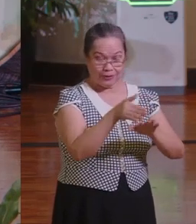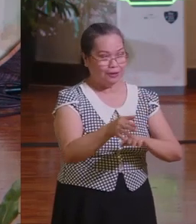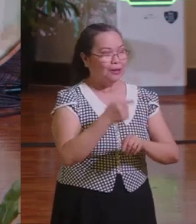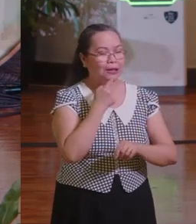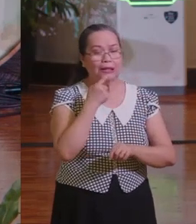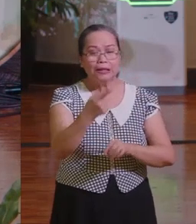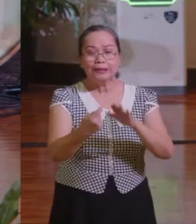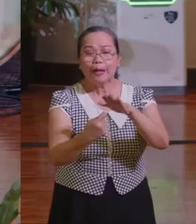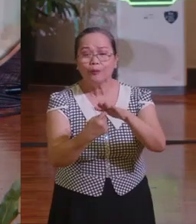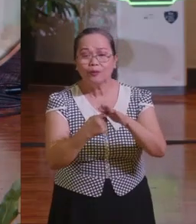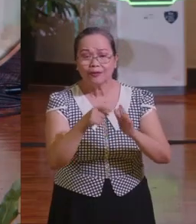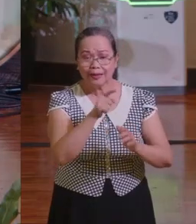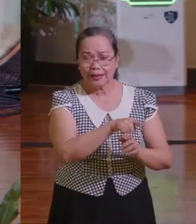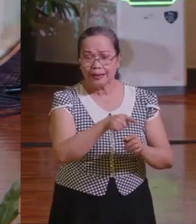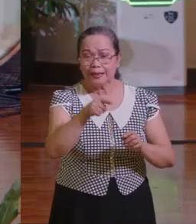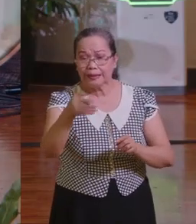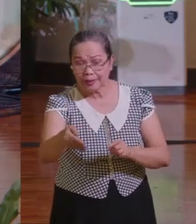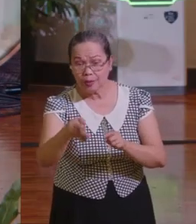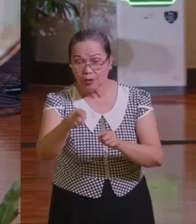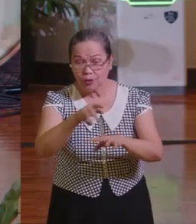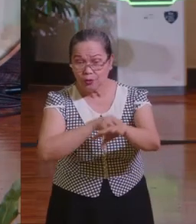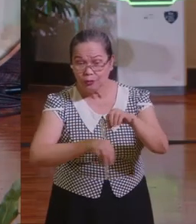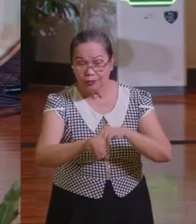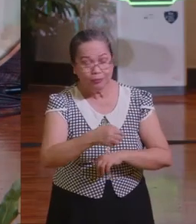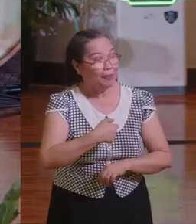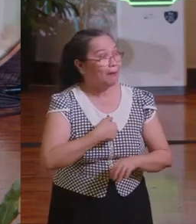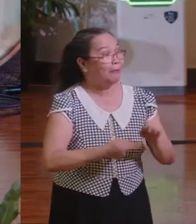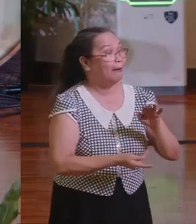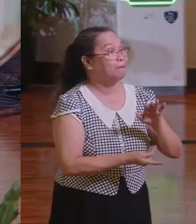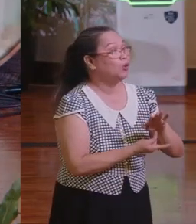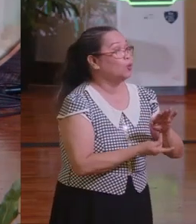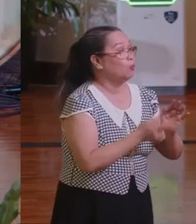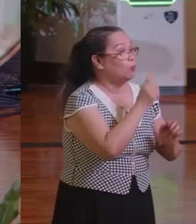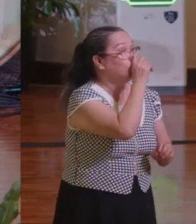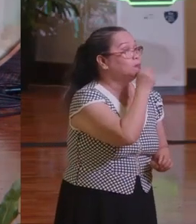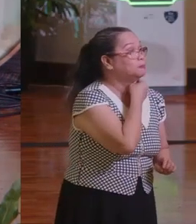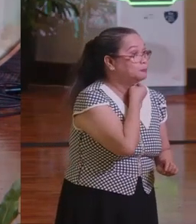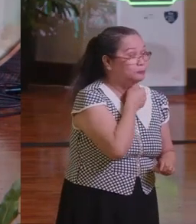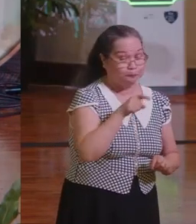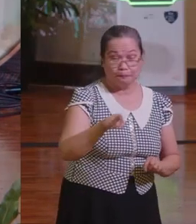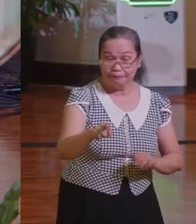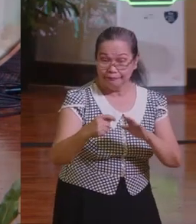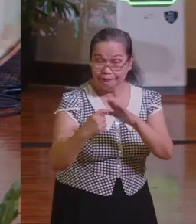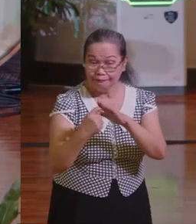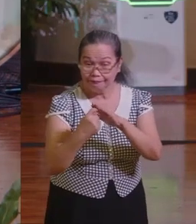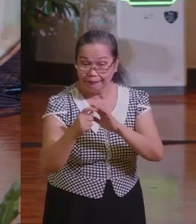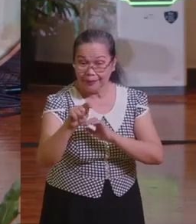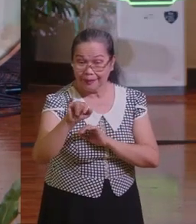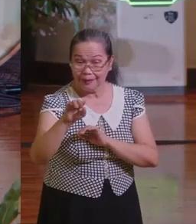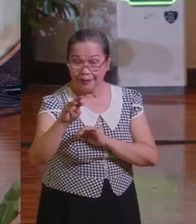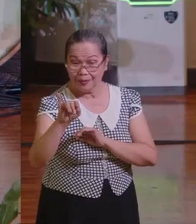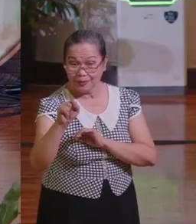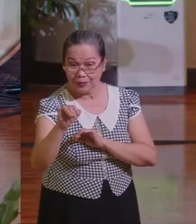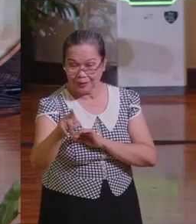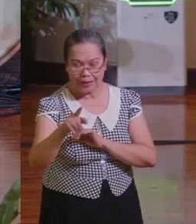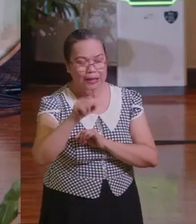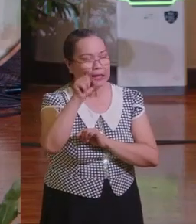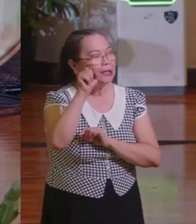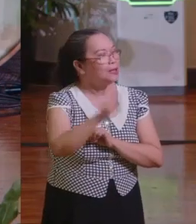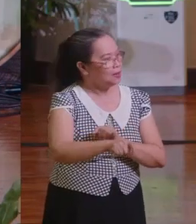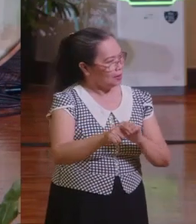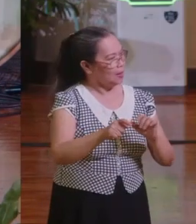pinagbibilinan na niya si Timothy, siya na po ang papalit kay Pablo. Sabi niya, the Lord's servant must not be quarrelsome, but kind